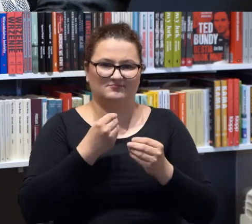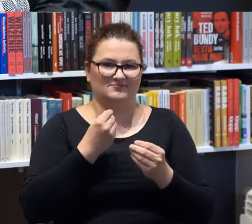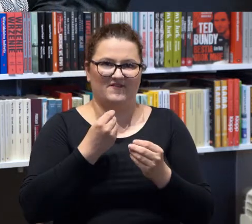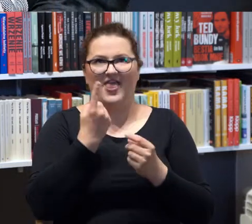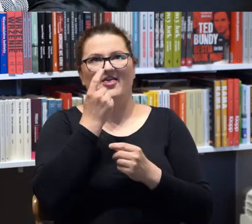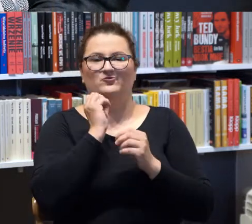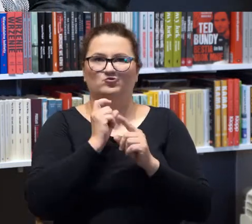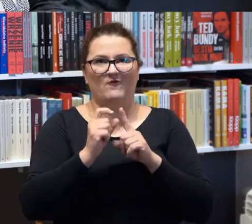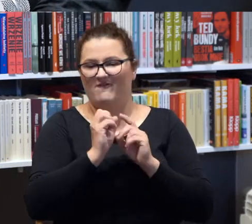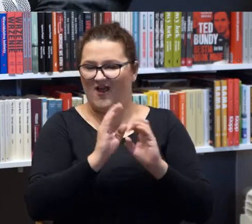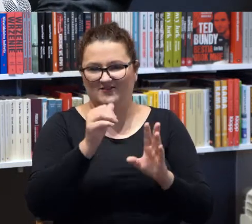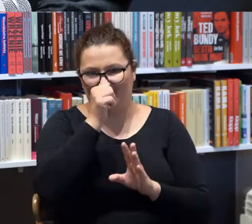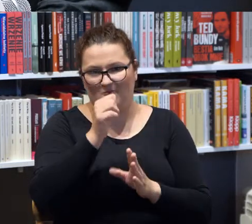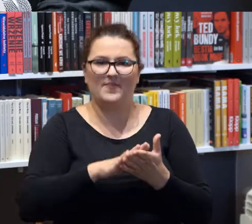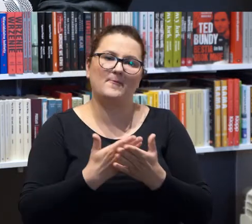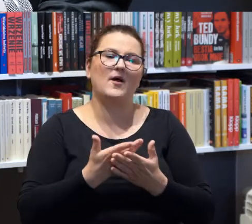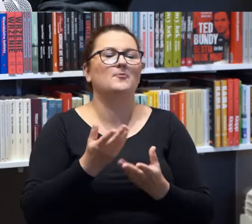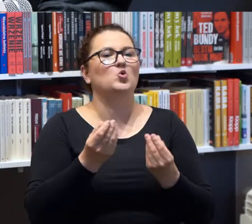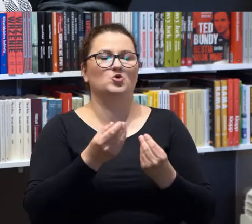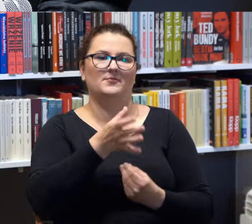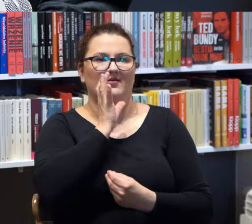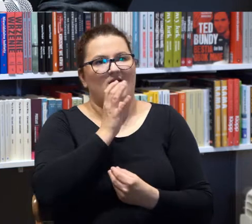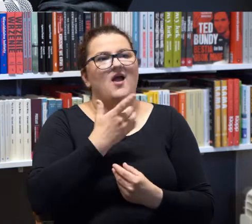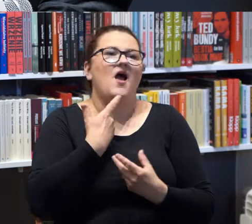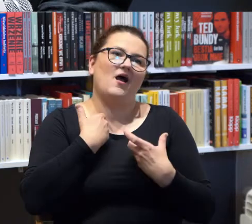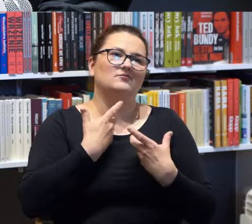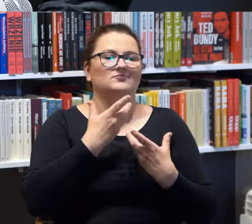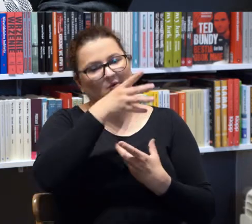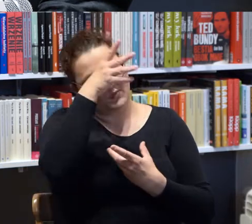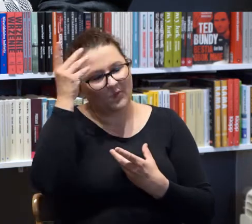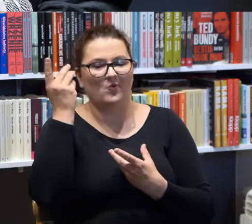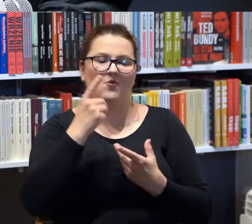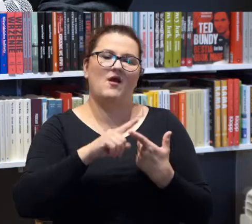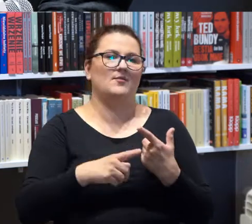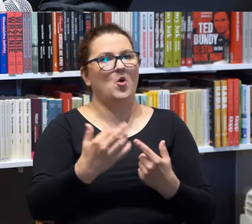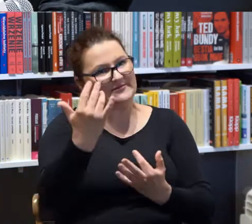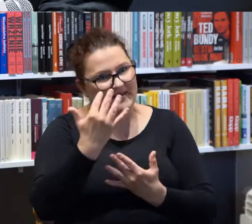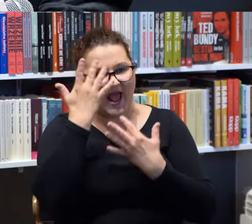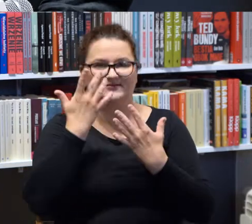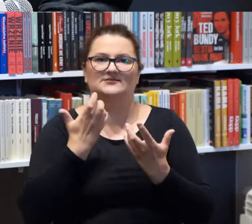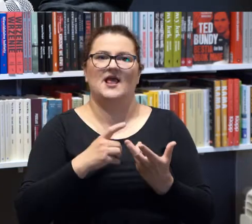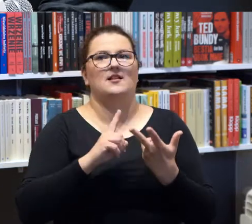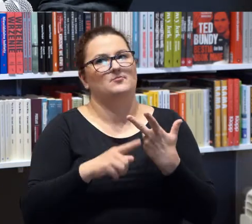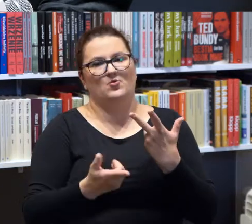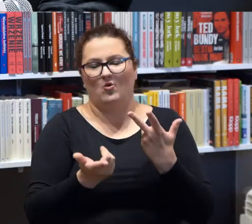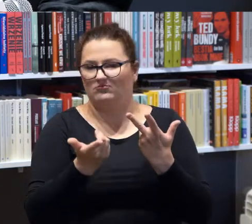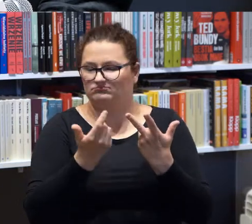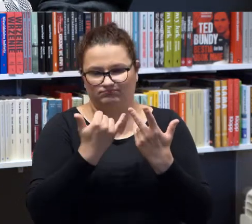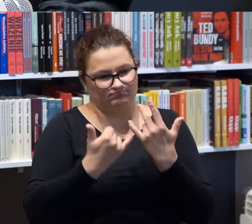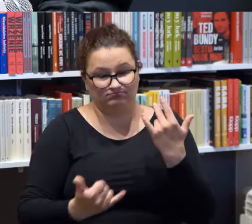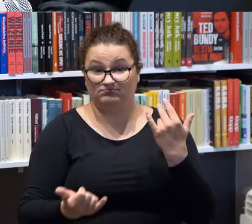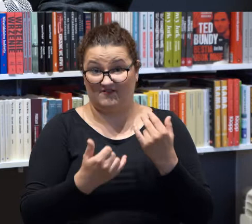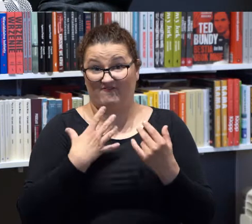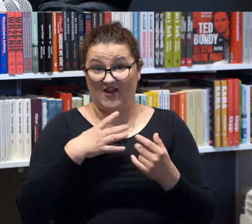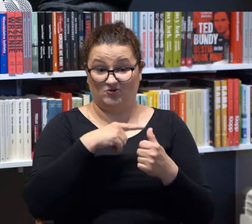i różnie je wyjaśniamy. Na przykład pije dla relaksu, pije dla inspiracji, pije dla czegoś tam. Warto przyjrzeć się tym pojęciom,